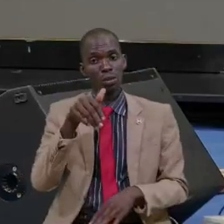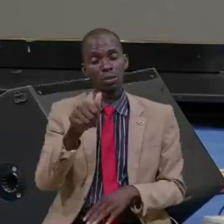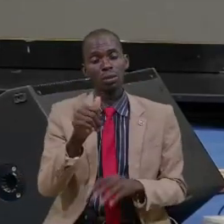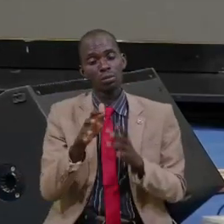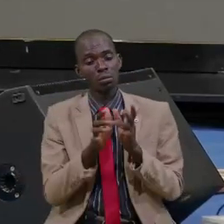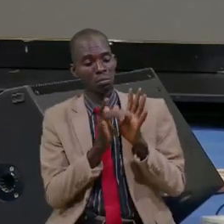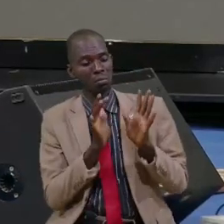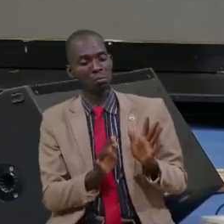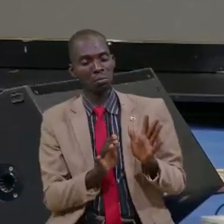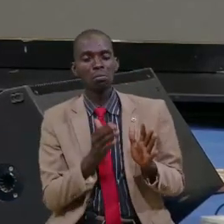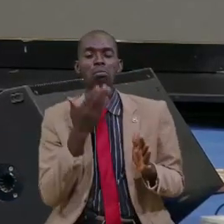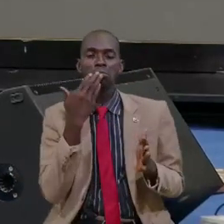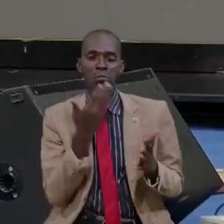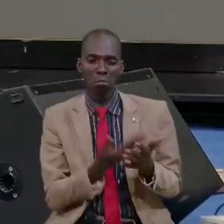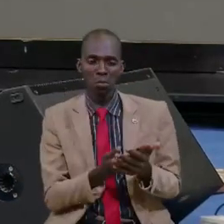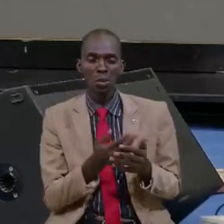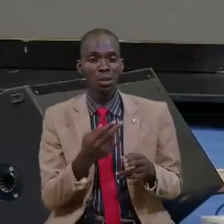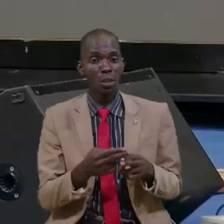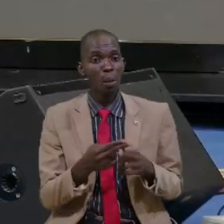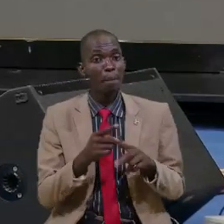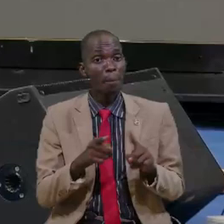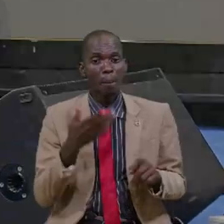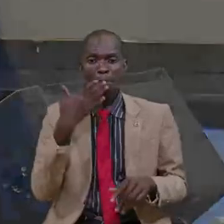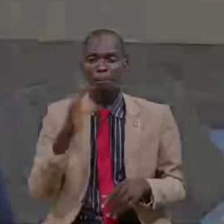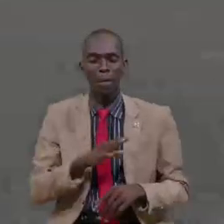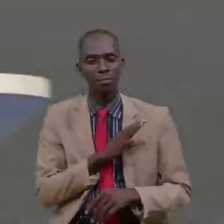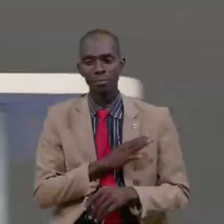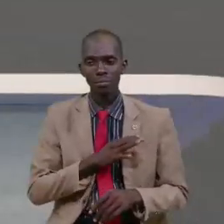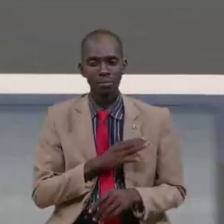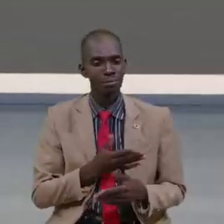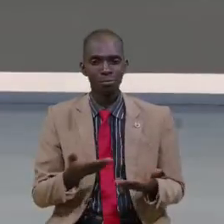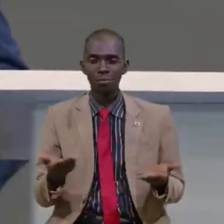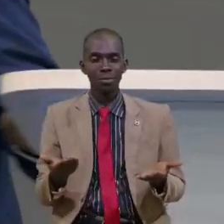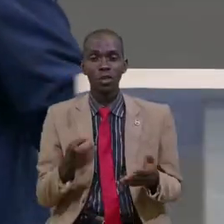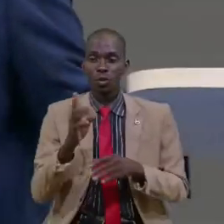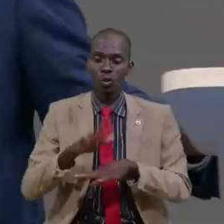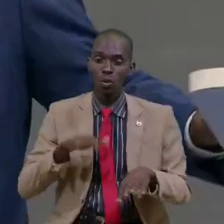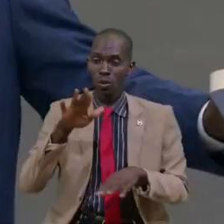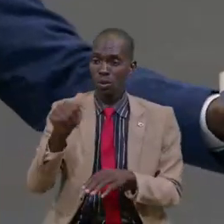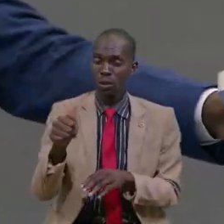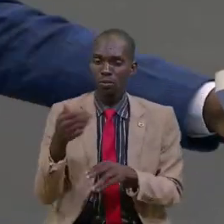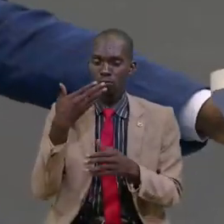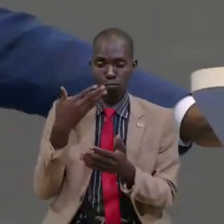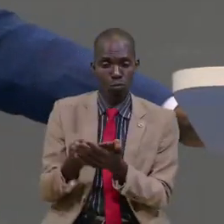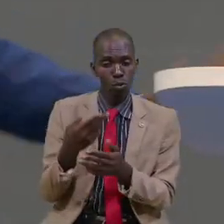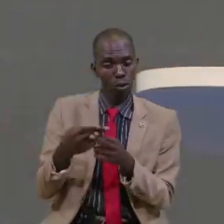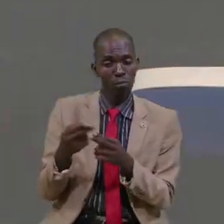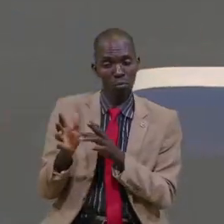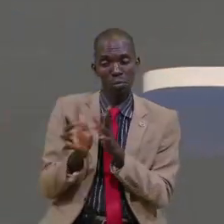que tu t'appelles chrétien, bon nom, mais mauvais caractère. Tu t'appelles chrétien, bon nom,